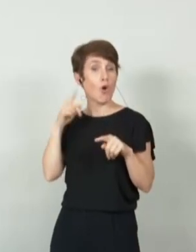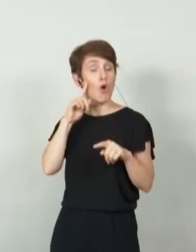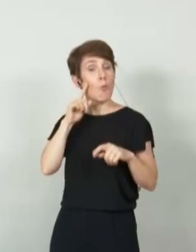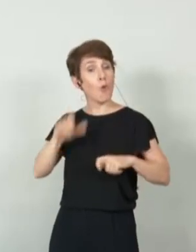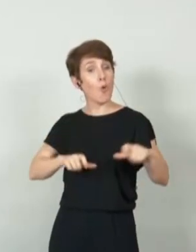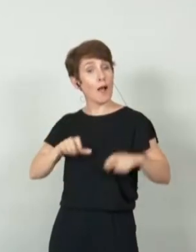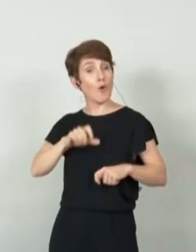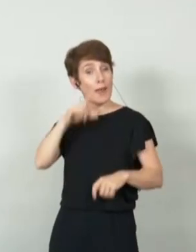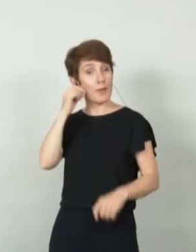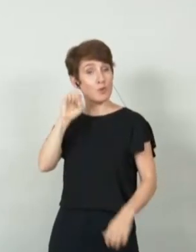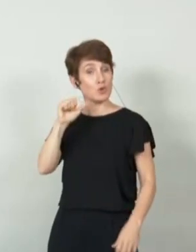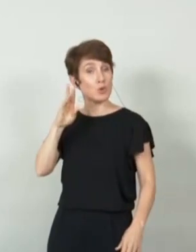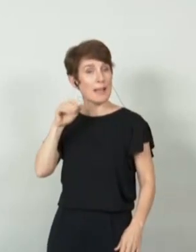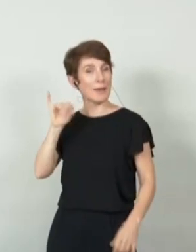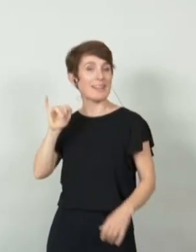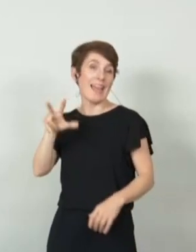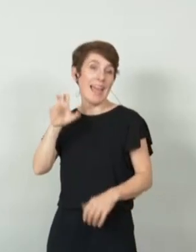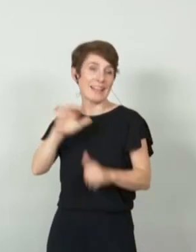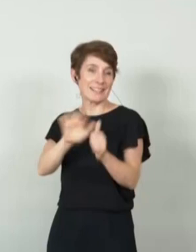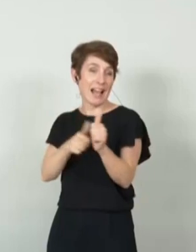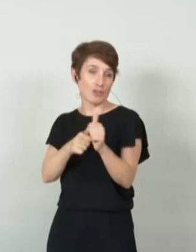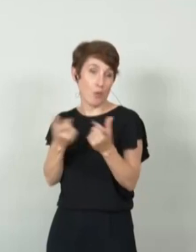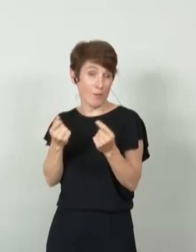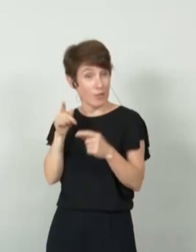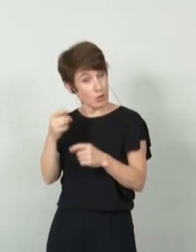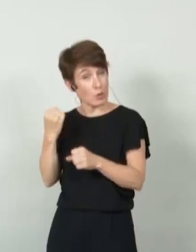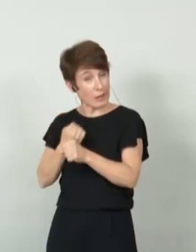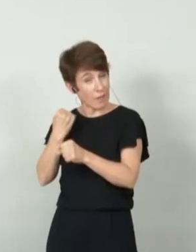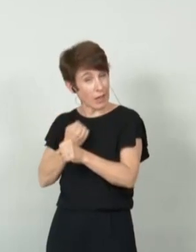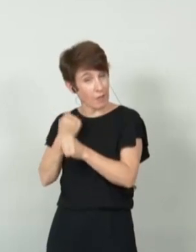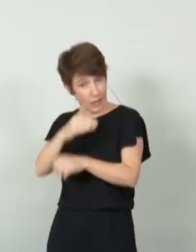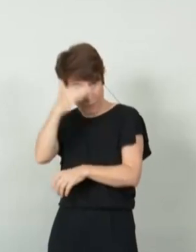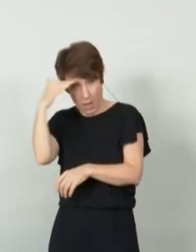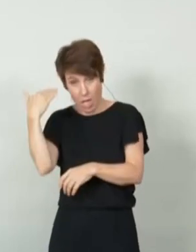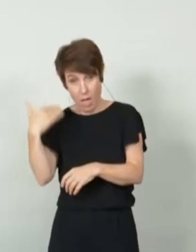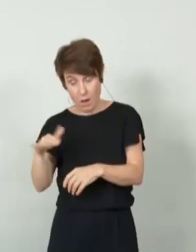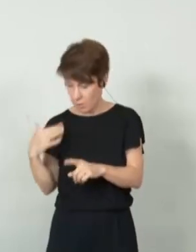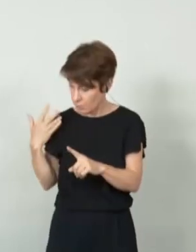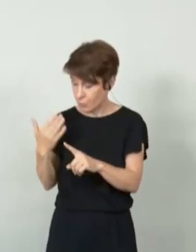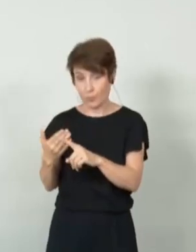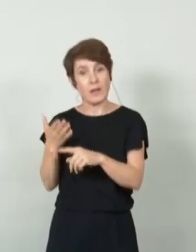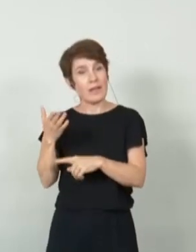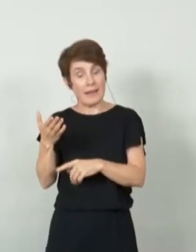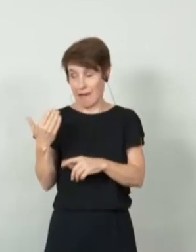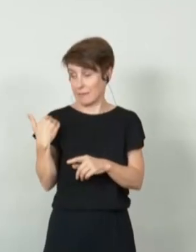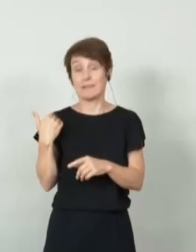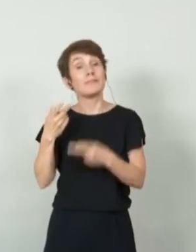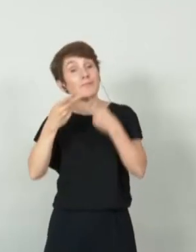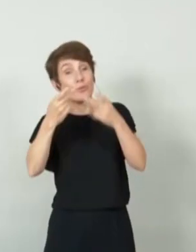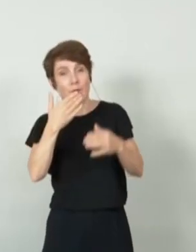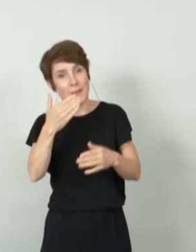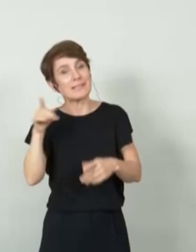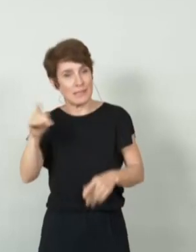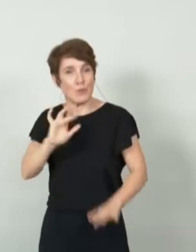à Kim Sabri était aussi adjoint finance il a beaucoup œuvré je pense qu'il était très touché par les remerciements et la qualité du travail qu'il a pu accomplir donc voilà simplement pour